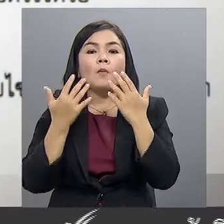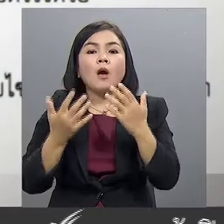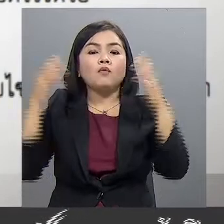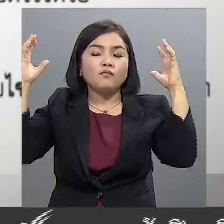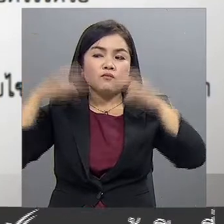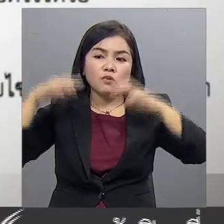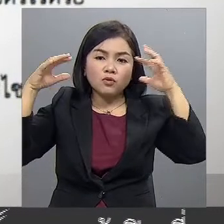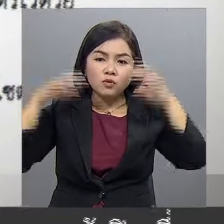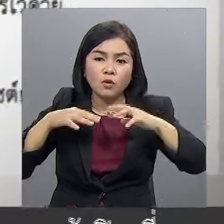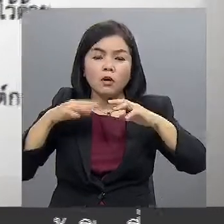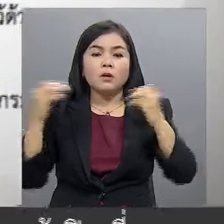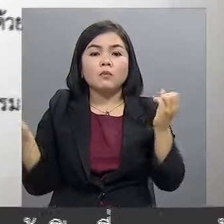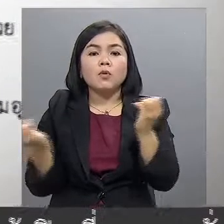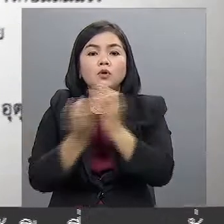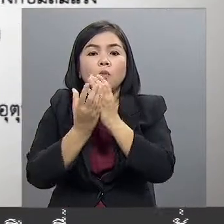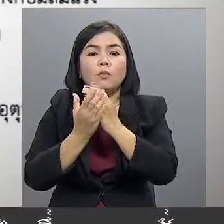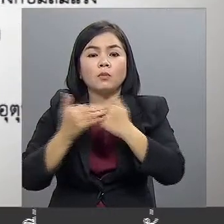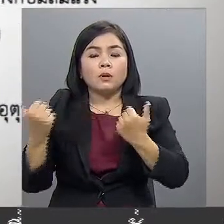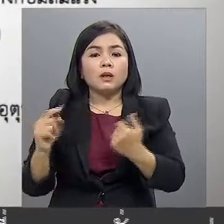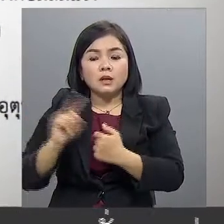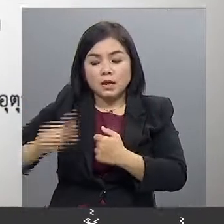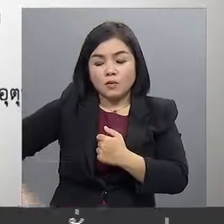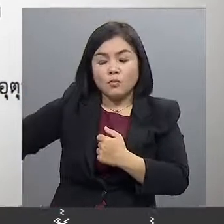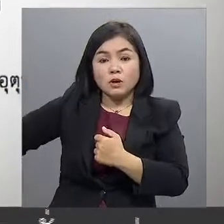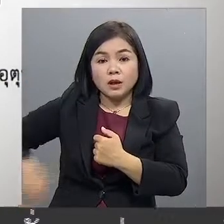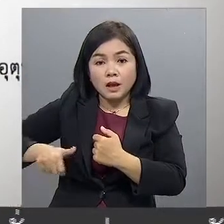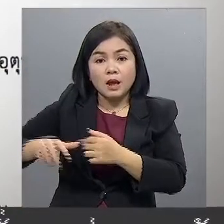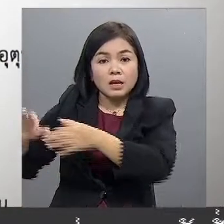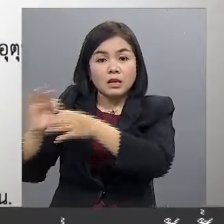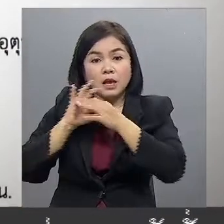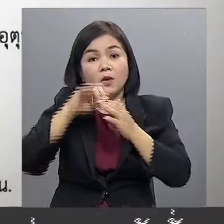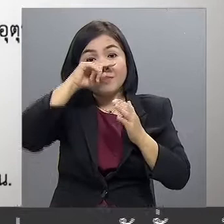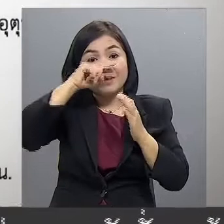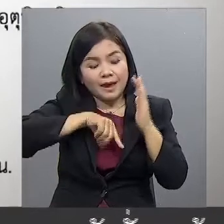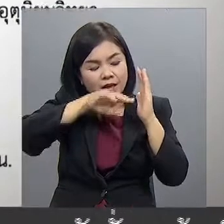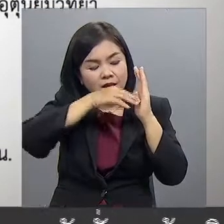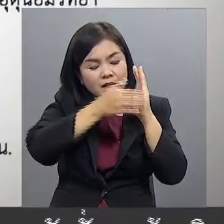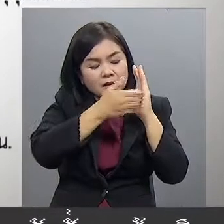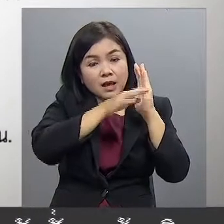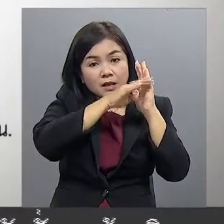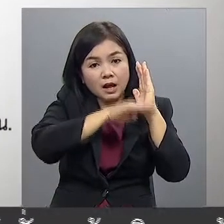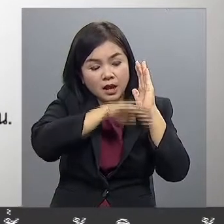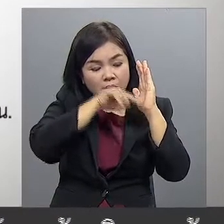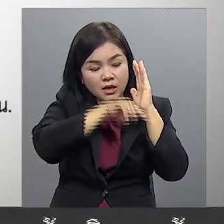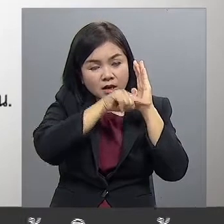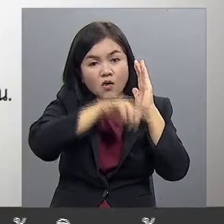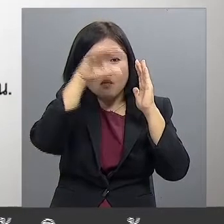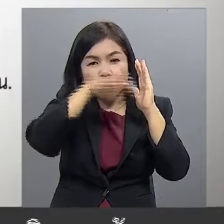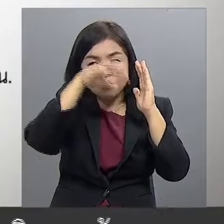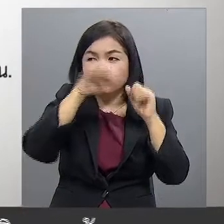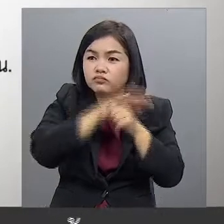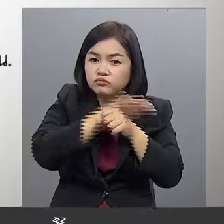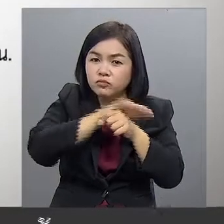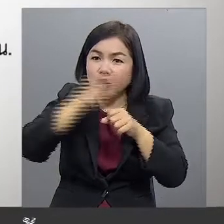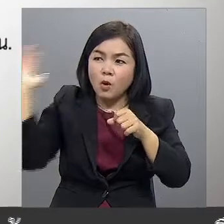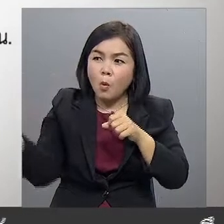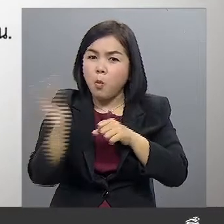เบนประเบเผกร Bulgariaทงพลต้ให้ภาทตออกใช่ธเขต้ล้างลภาทตวนออกมีฟนเลบน้อย ถงปันกลางกัมลมแงขอ